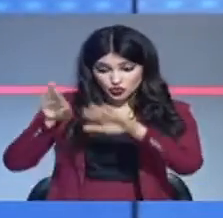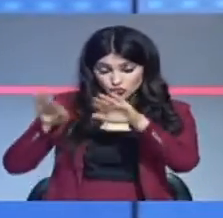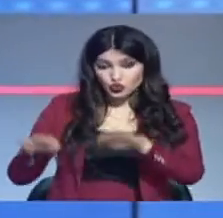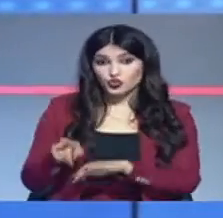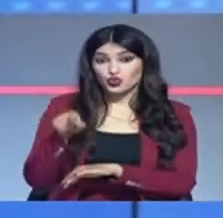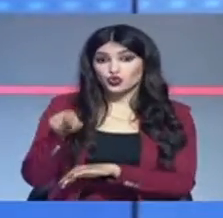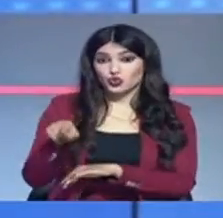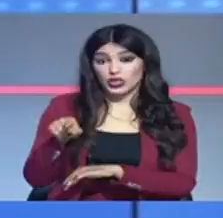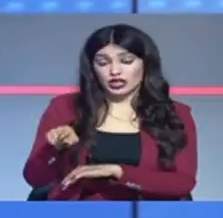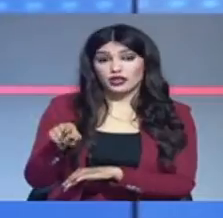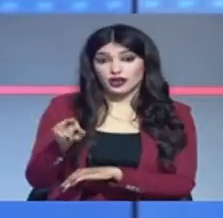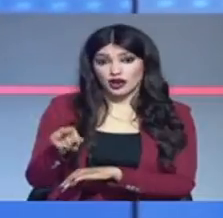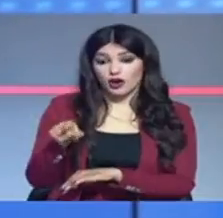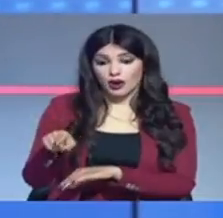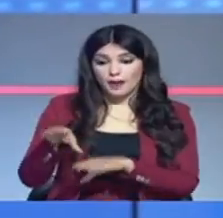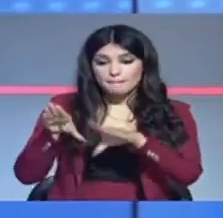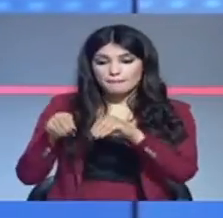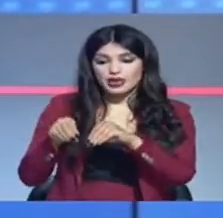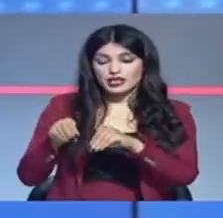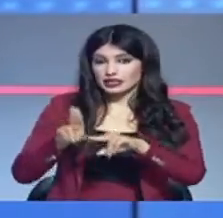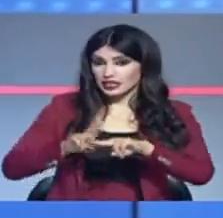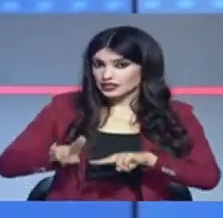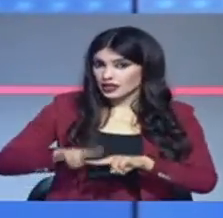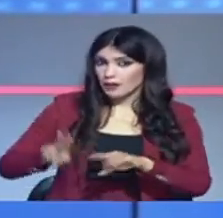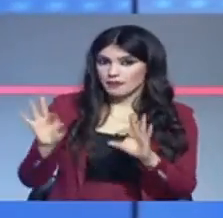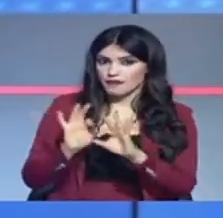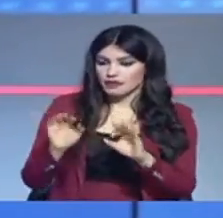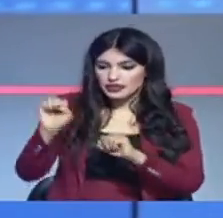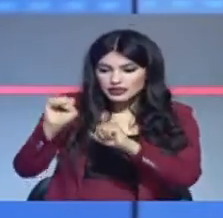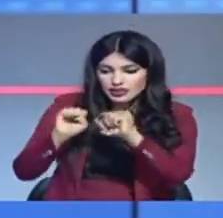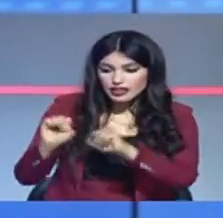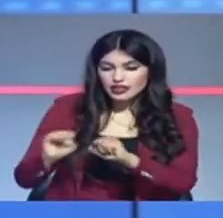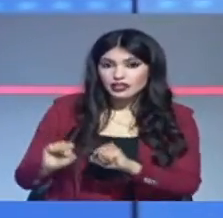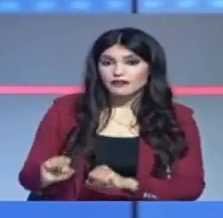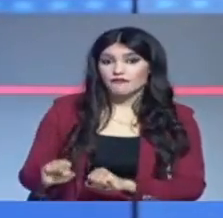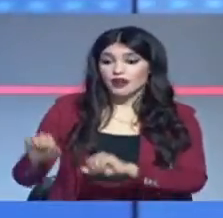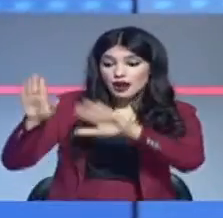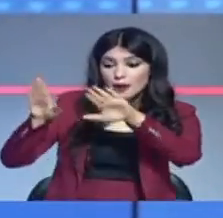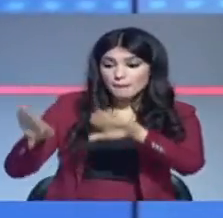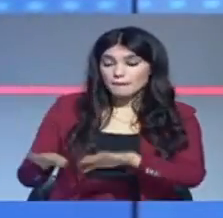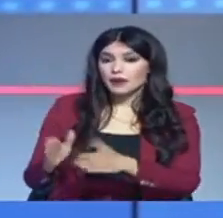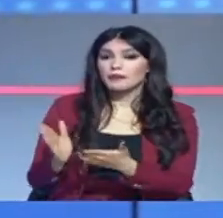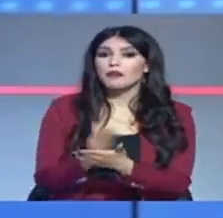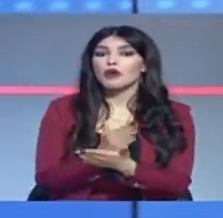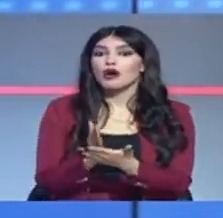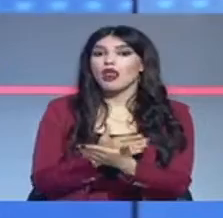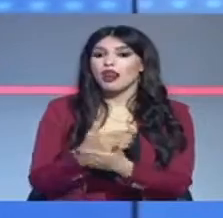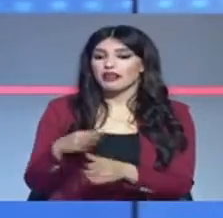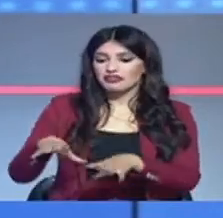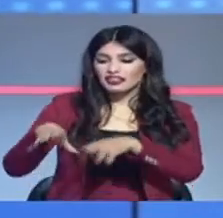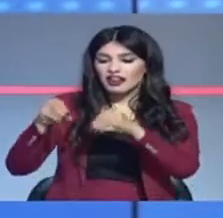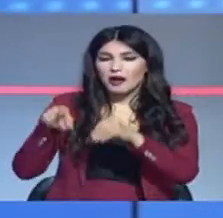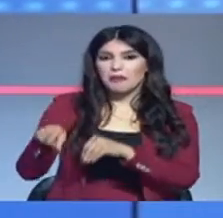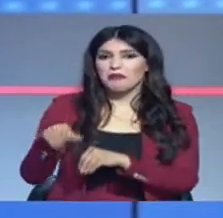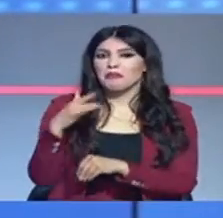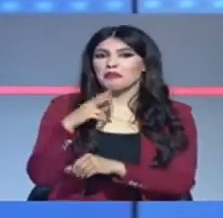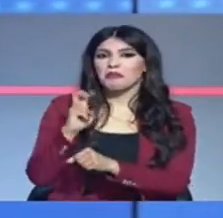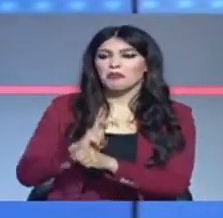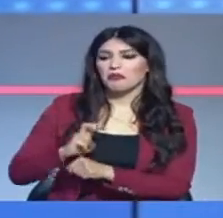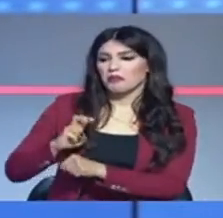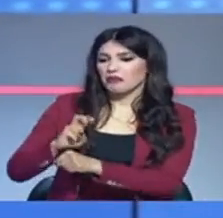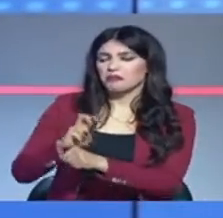ولكن هذه الصور موقع الزهره موقع تنظيفها موقع ازاله الاتربه وال وال وال